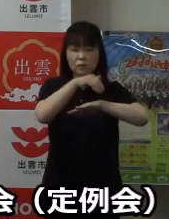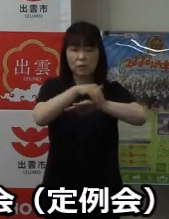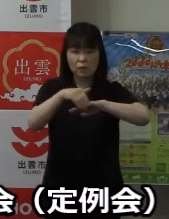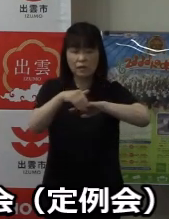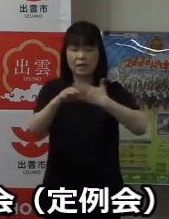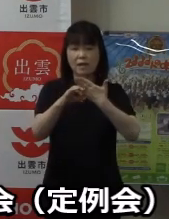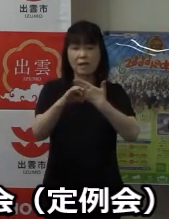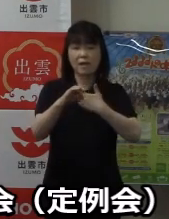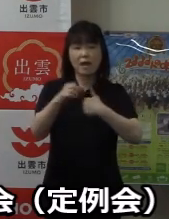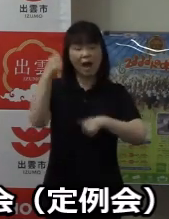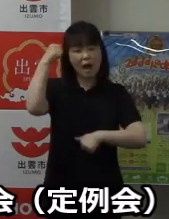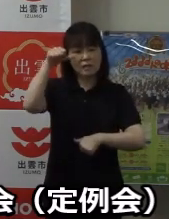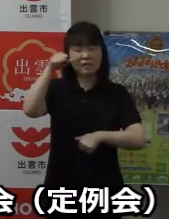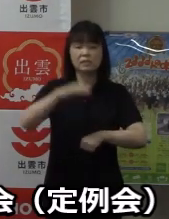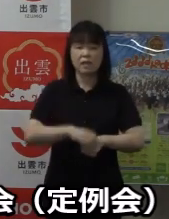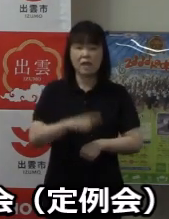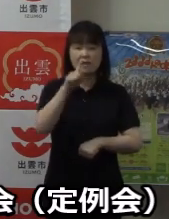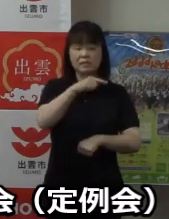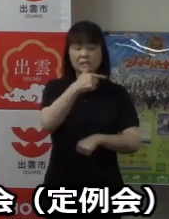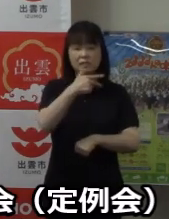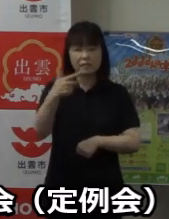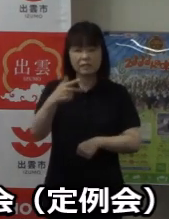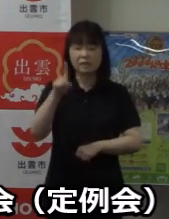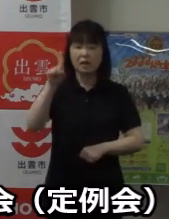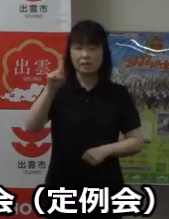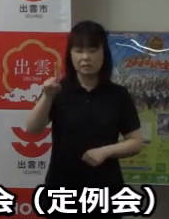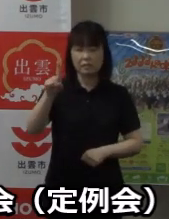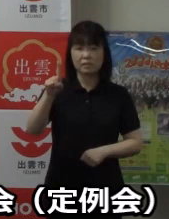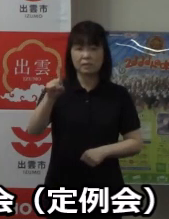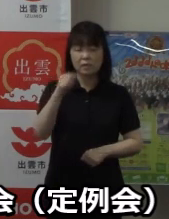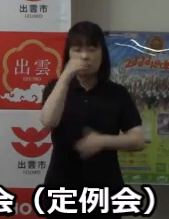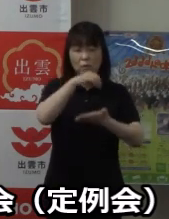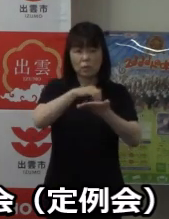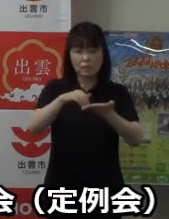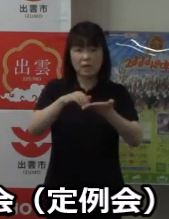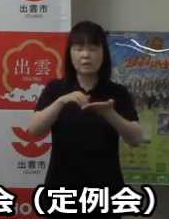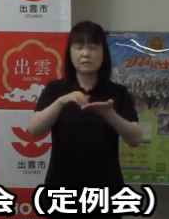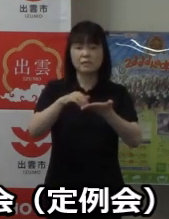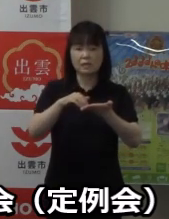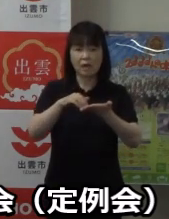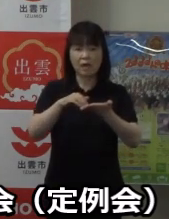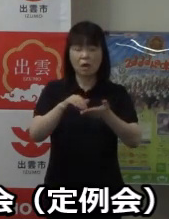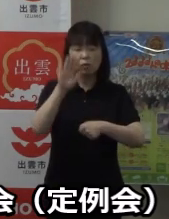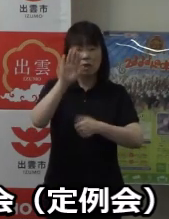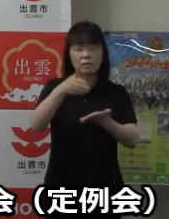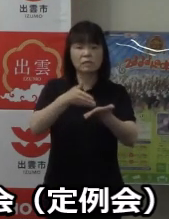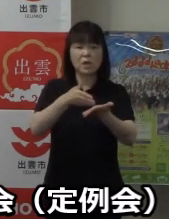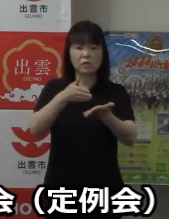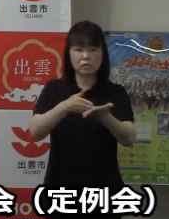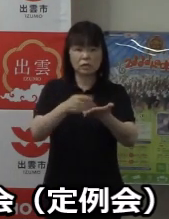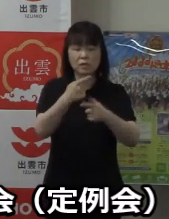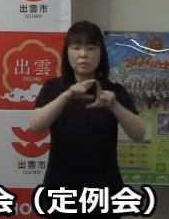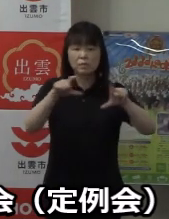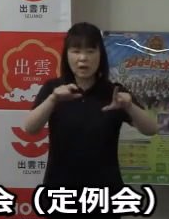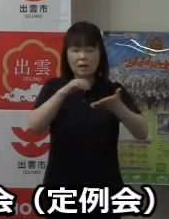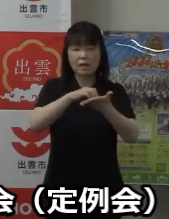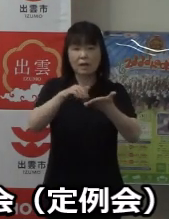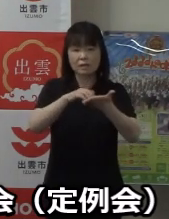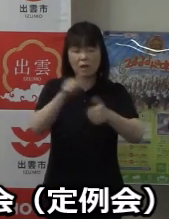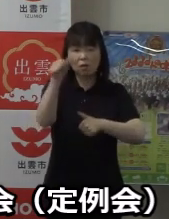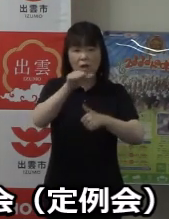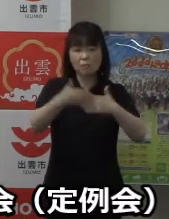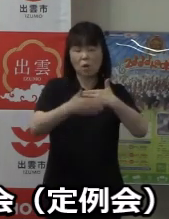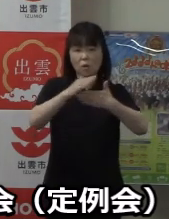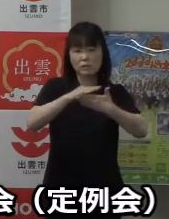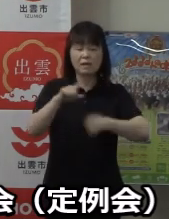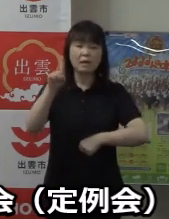。人事案件1件、予算案件、この後説明しますが、一般会計第5回補正予算